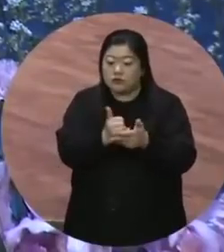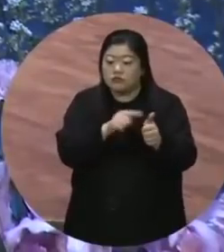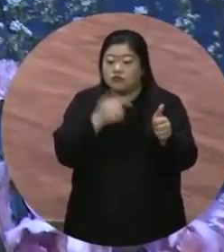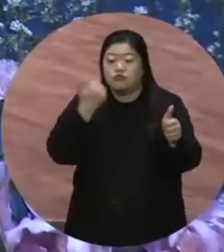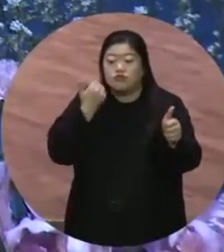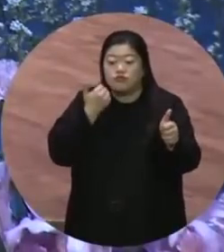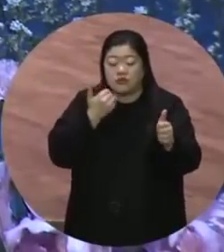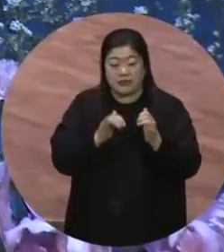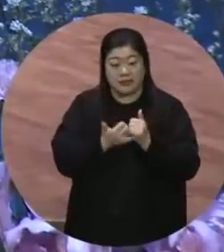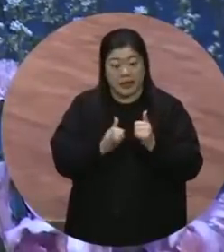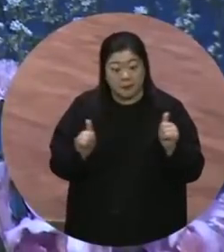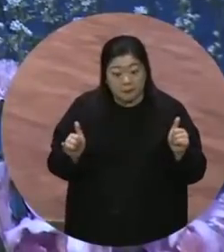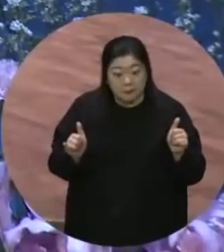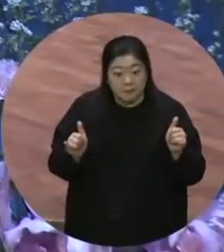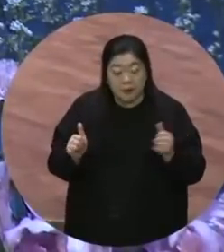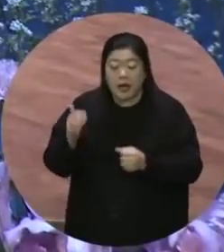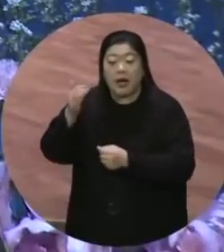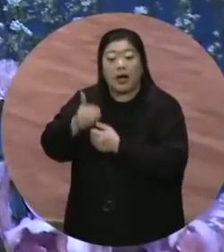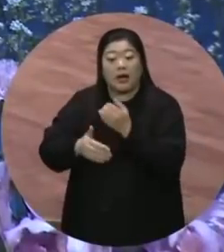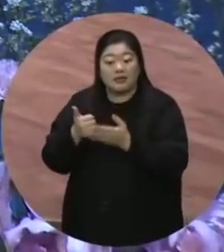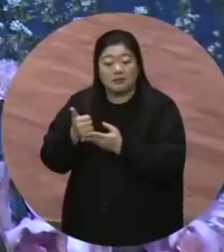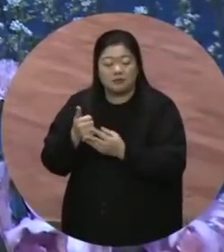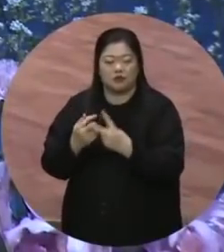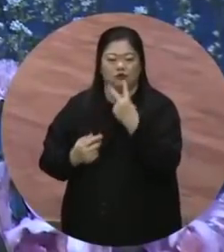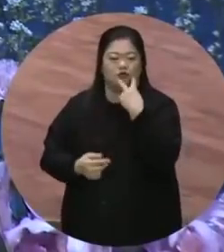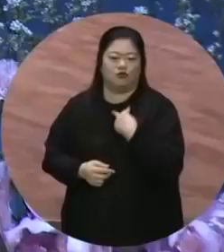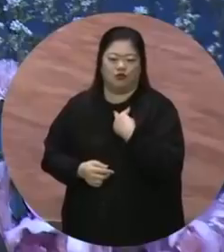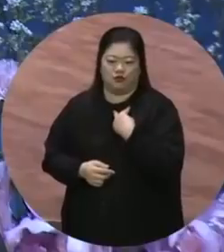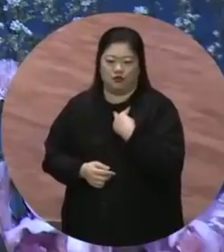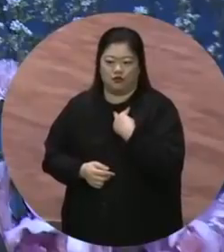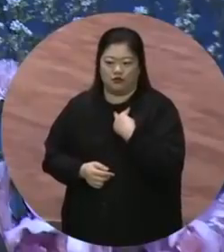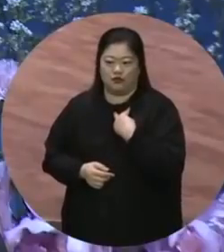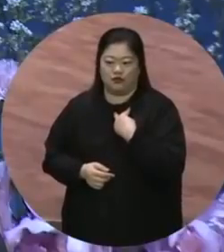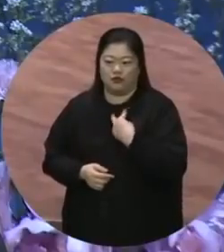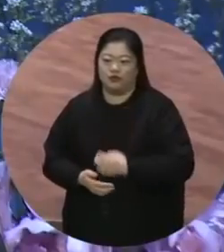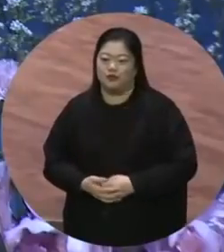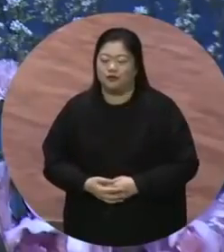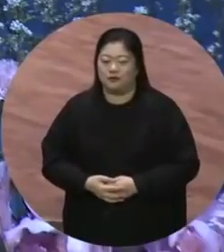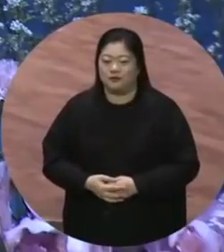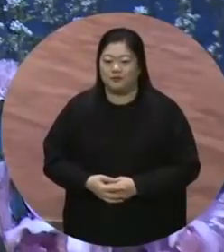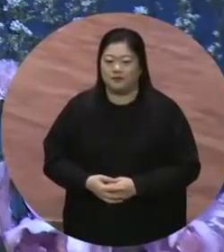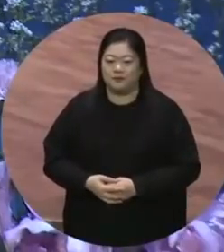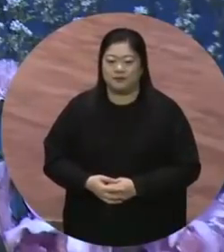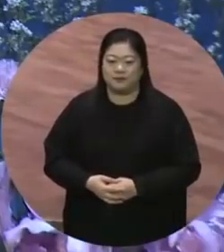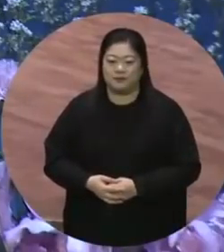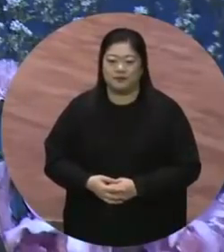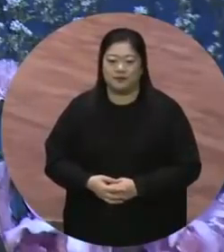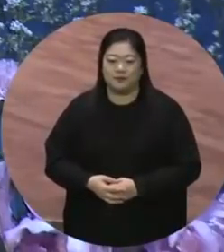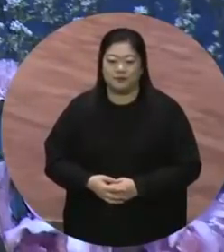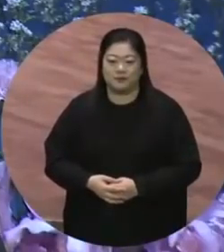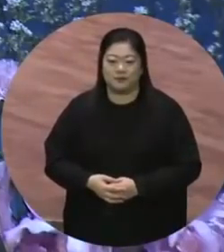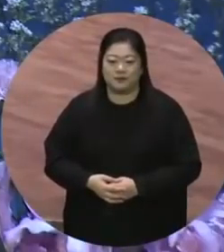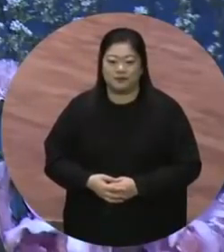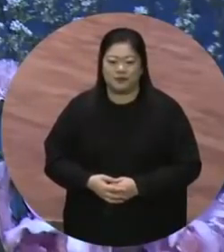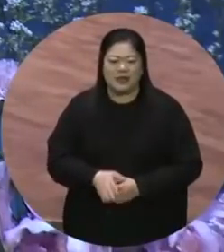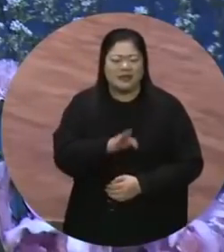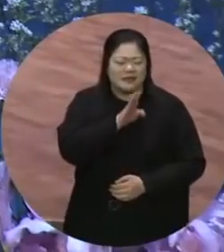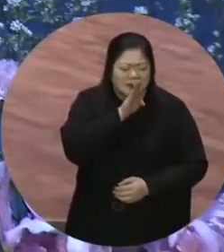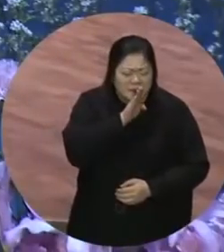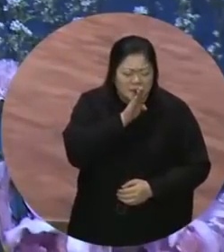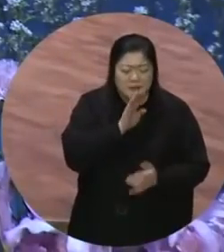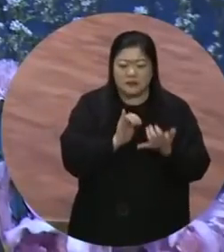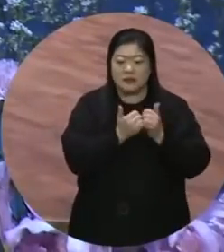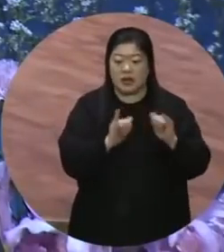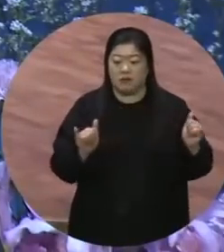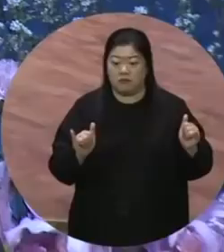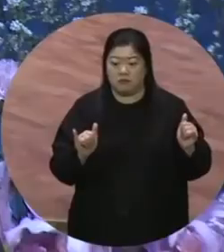동시에 참 하나님이라는 사실을 여기서 아주 강조하고 있습니다. 참 사람이요.